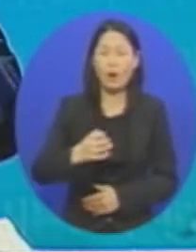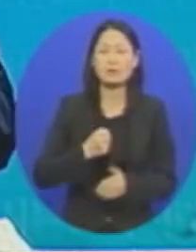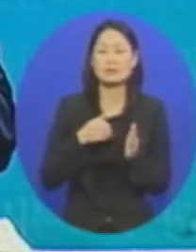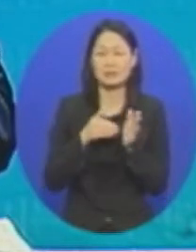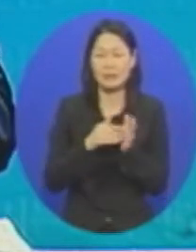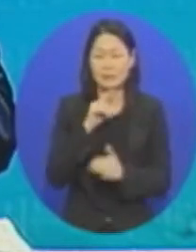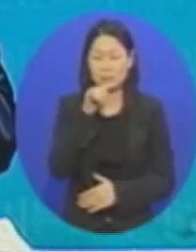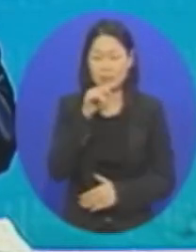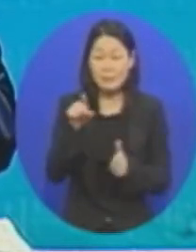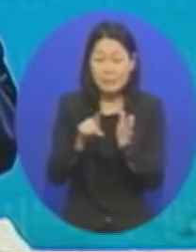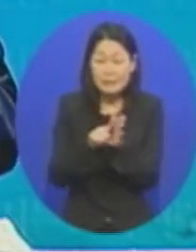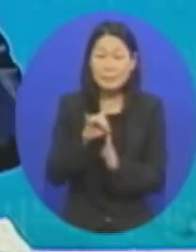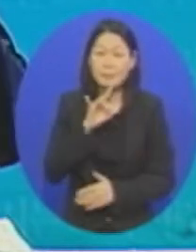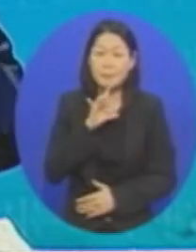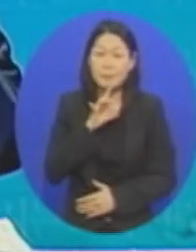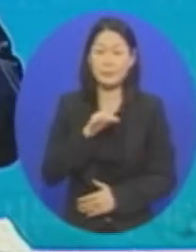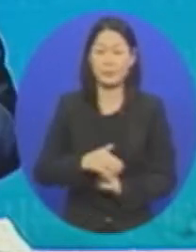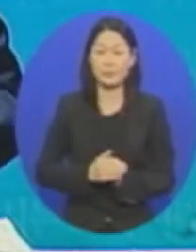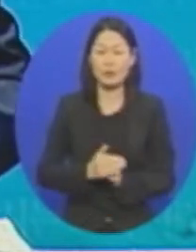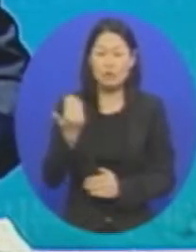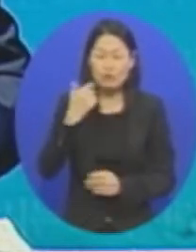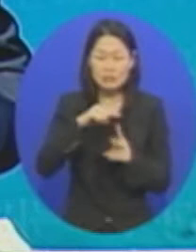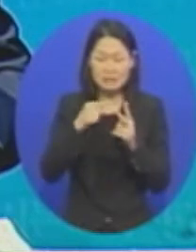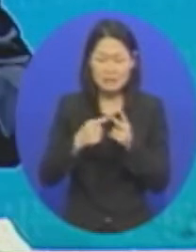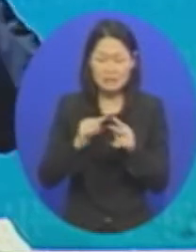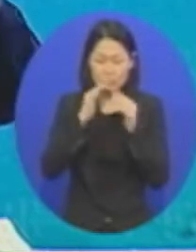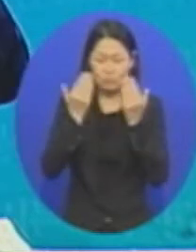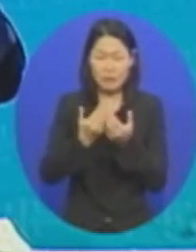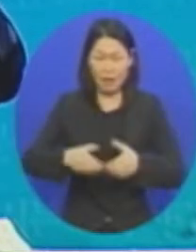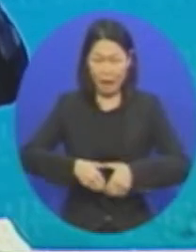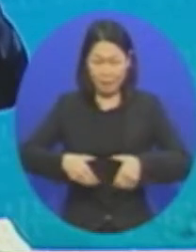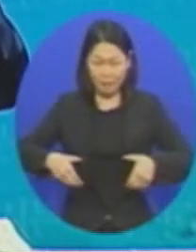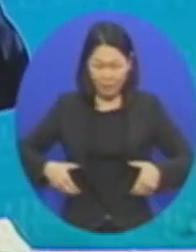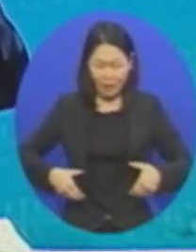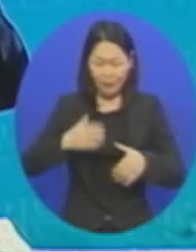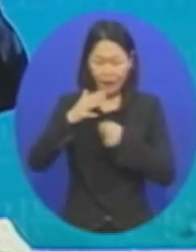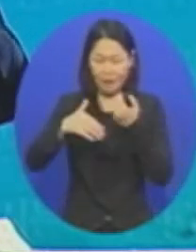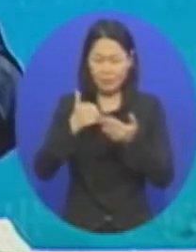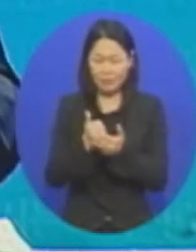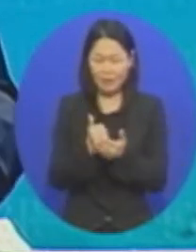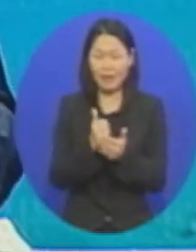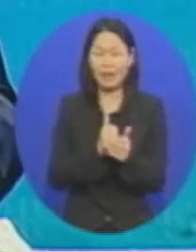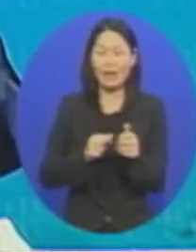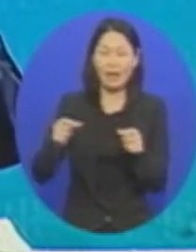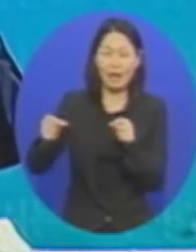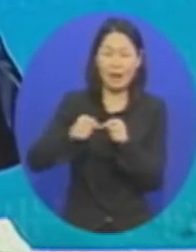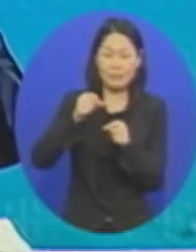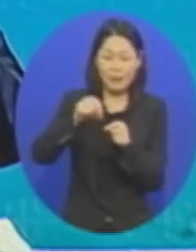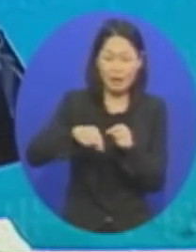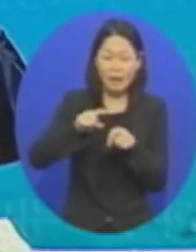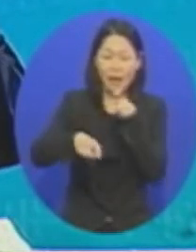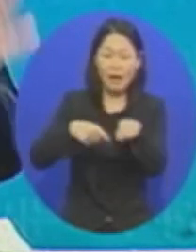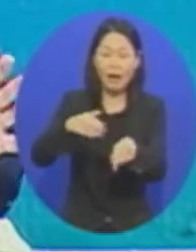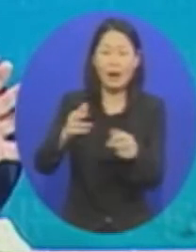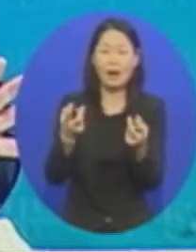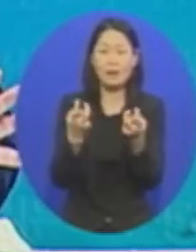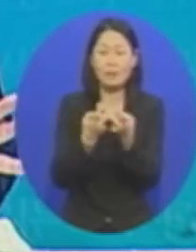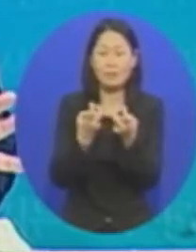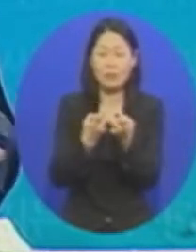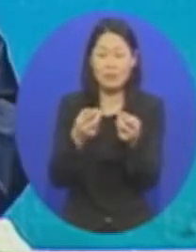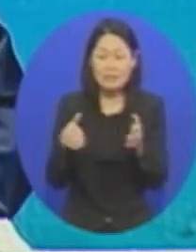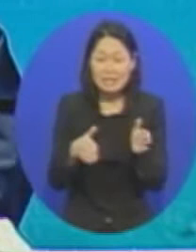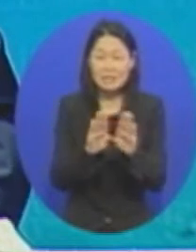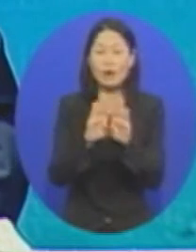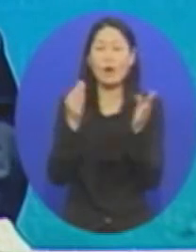믿기만 하면 그러면 누구든지 담대하게 하나님께 나아갈 길이 열렸다 요 뭐 엄청난